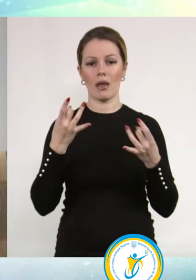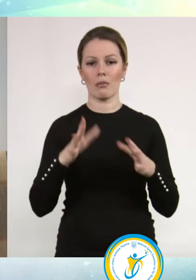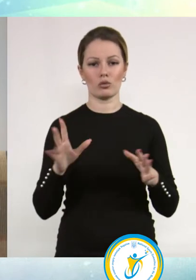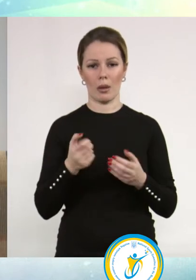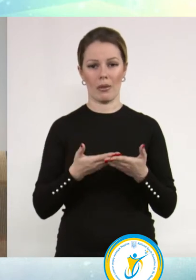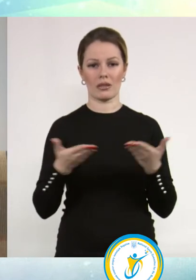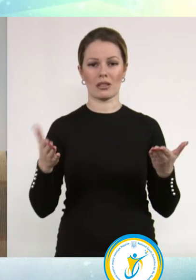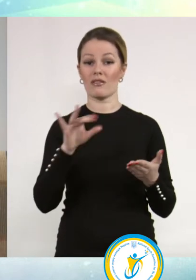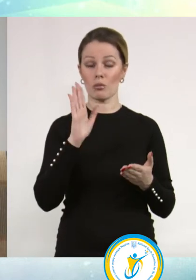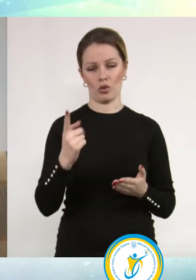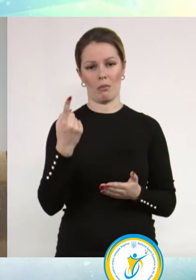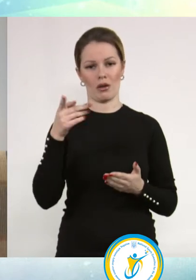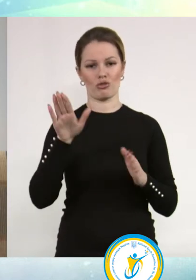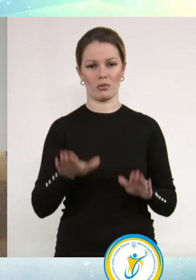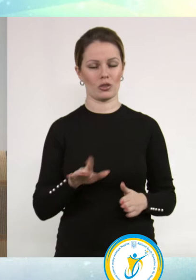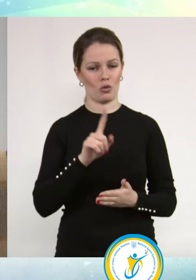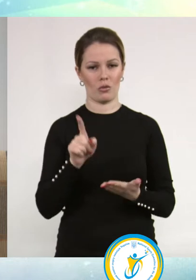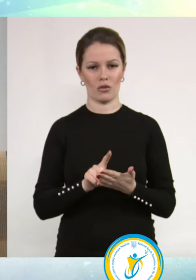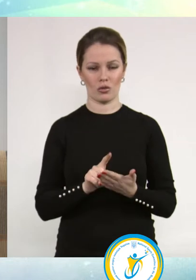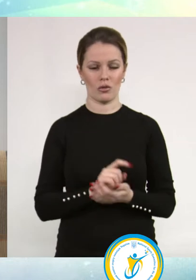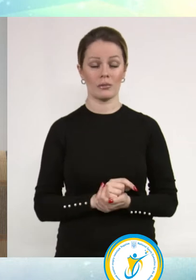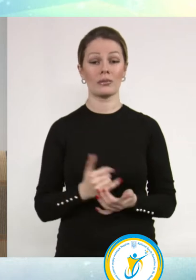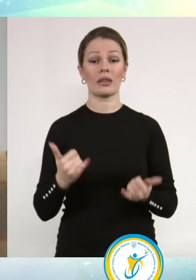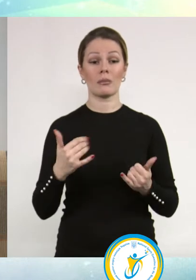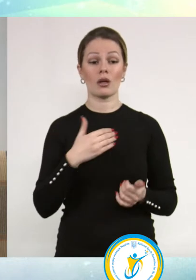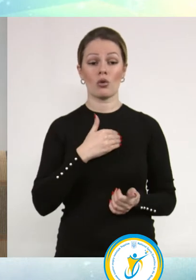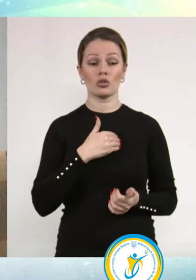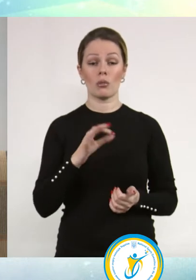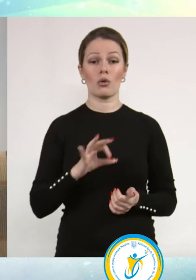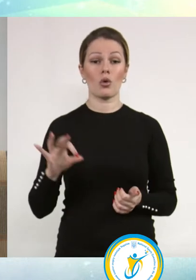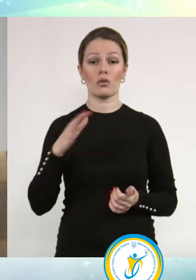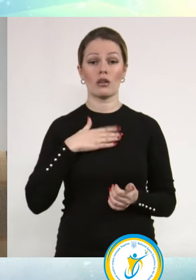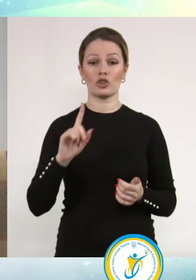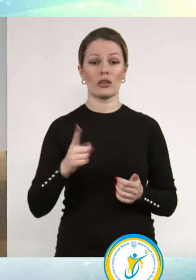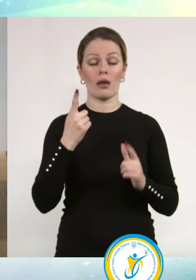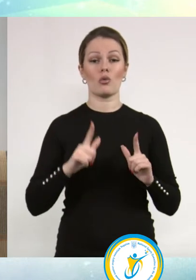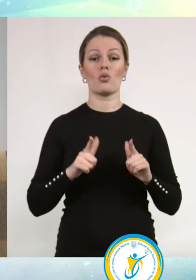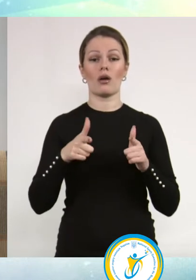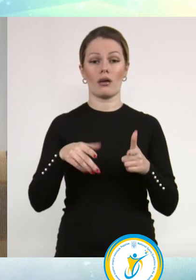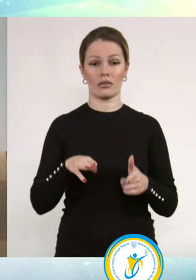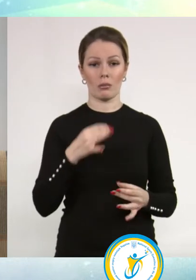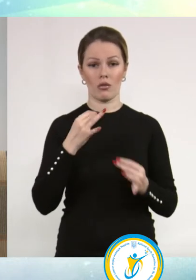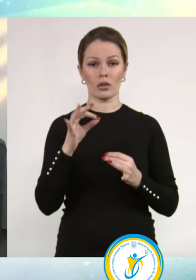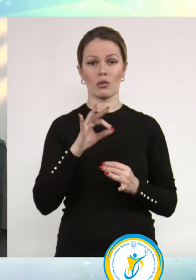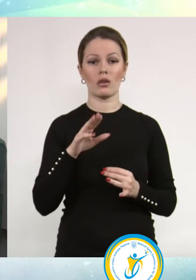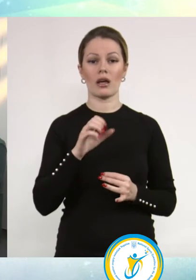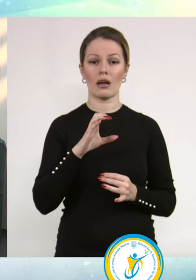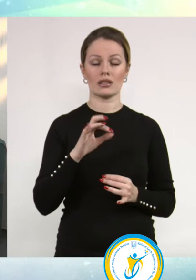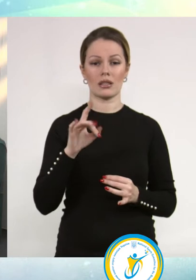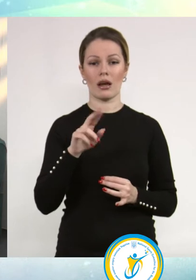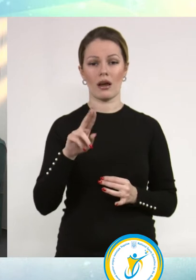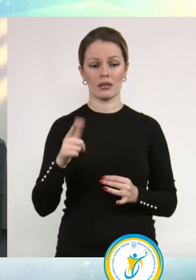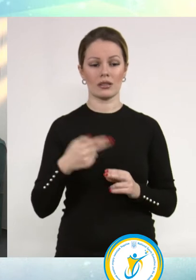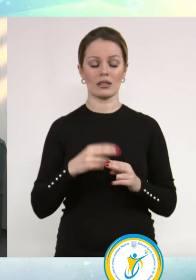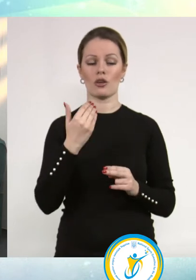вас на п'єдесталі, і не просто на п'єдесталі, ви будете першою. Ну і тепер хочеться про нашого дебютанта